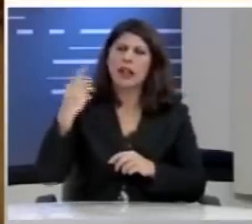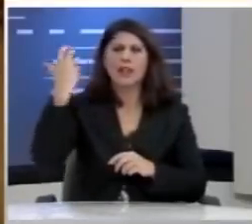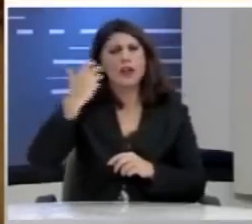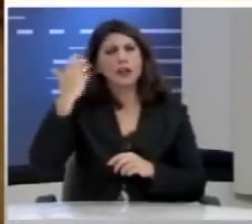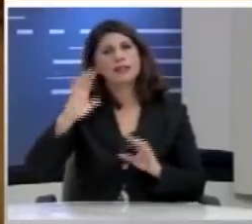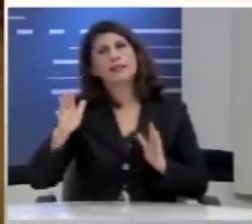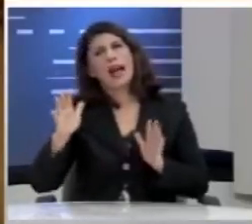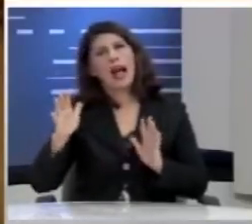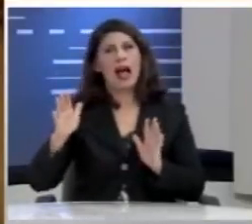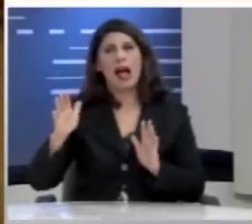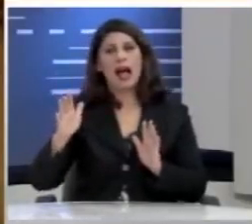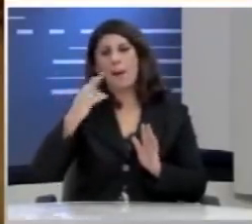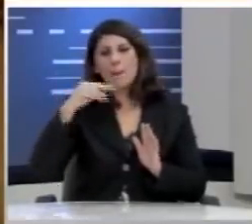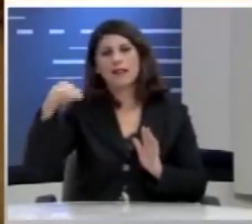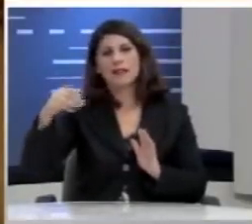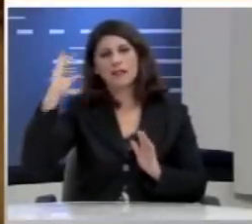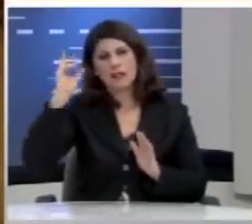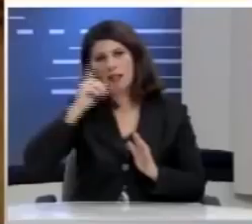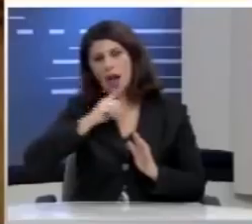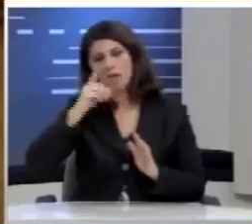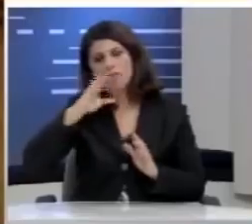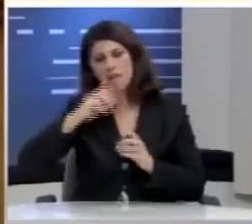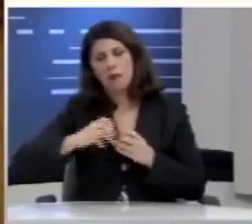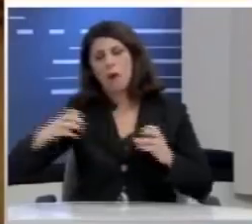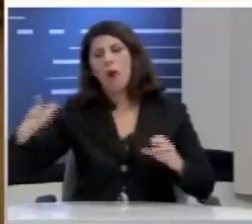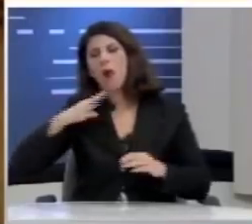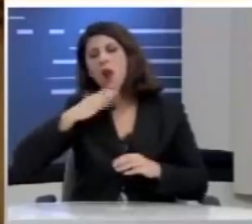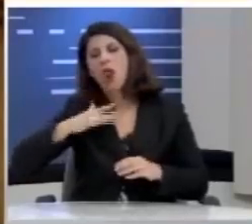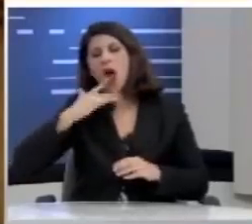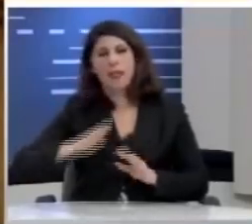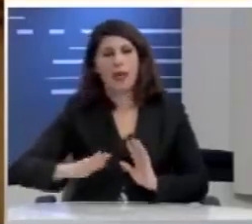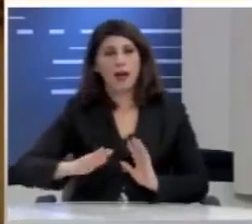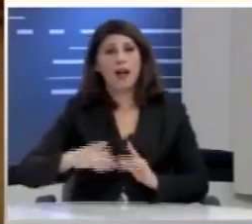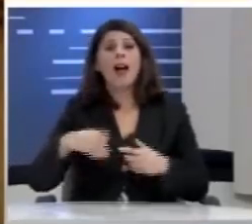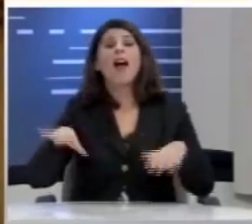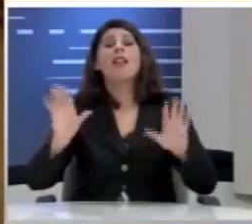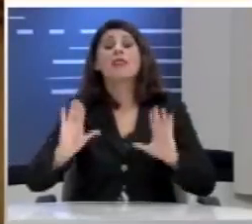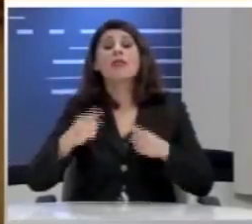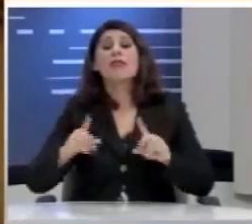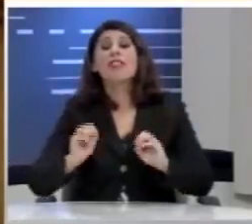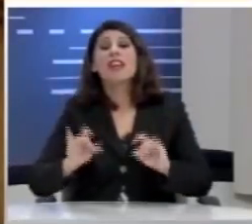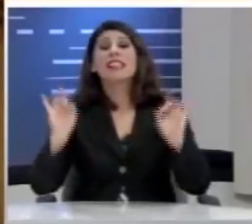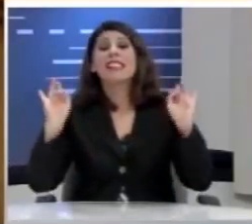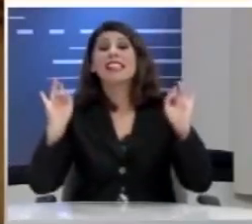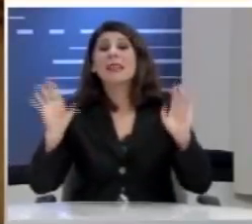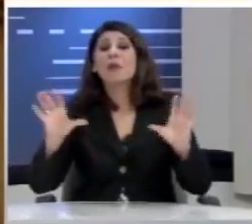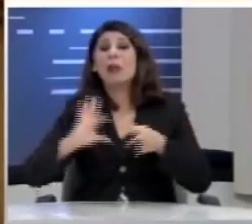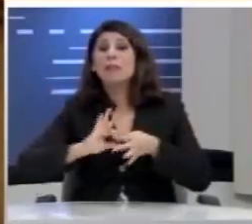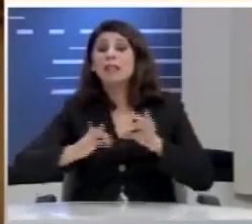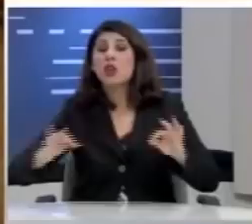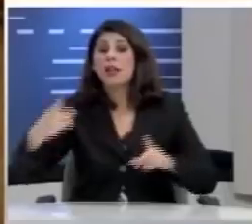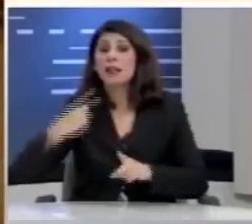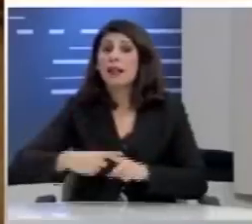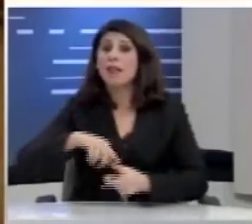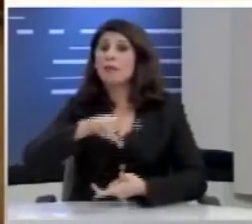θεωρητικές δίθεν μαρξιστικές αρλούμπες τους. Δεν έχετε διδαχθεί τίποτε από την ιστορία της Ελλάδας,